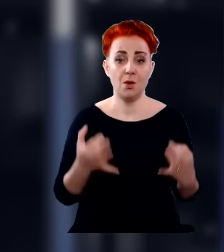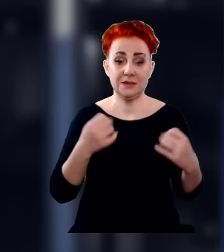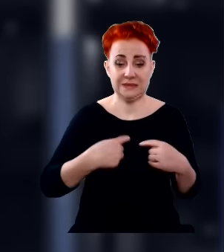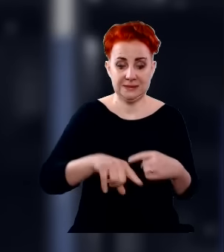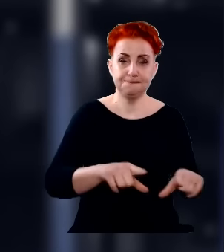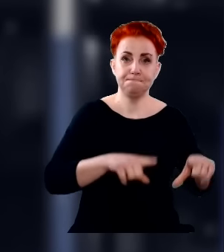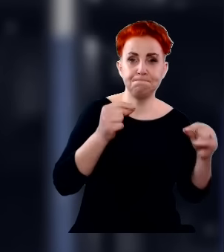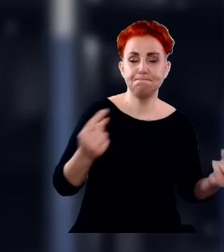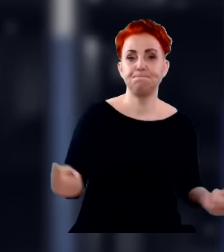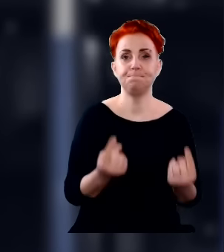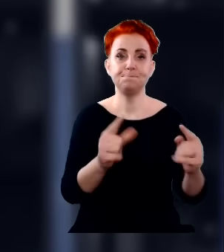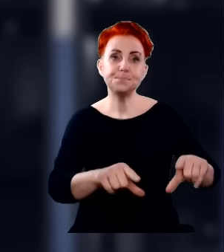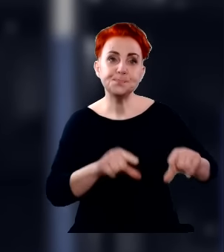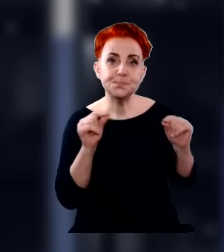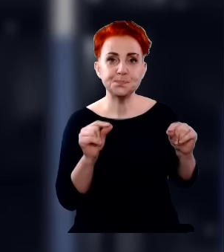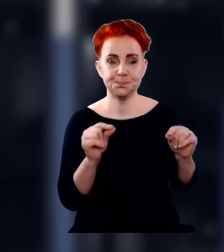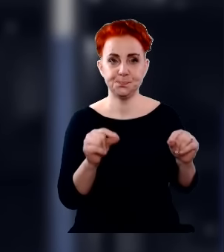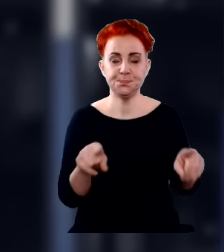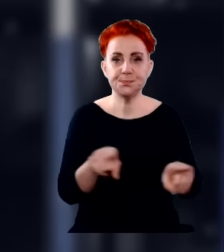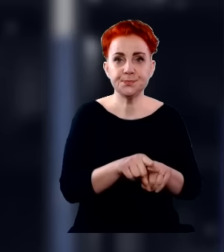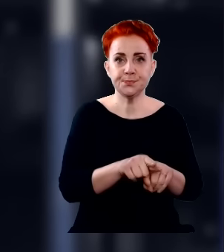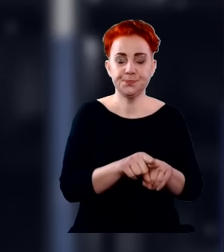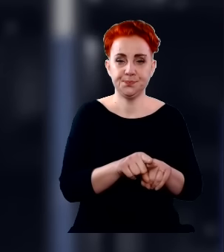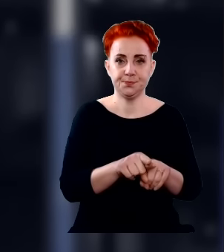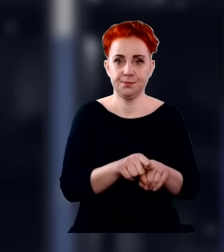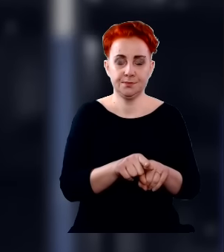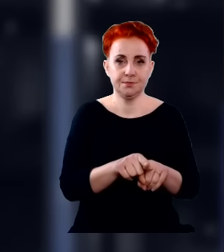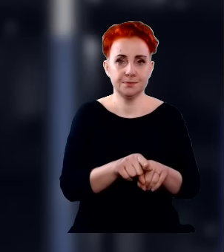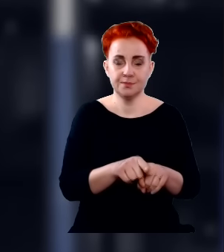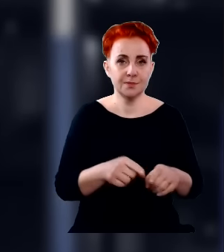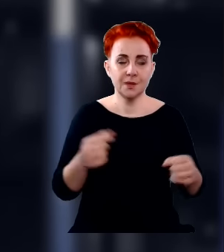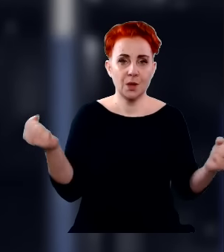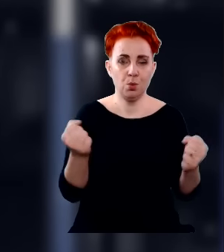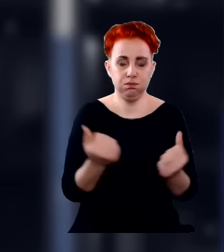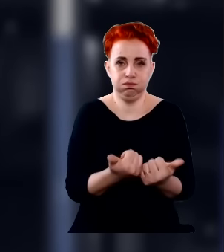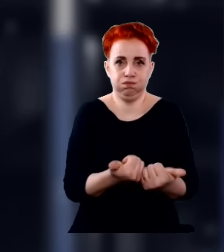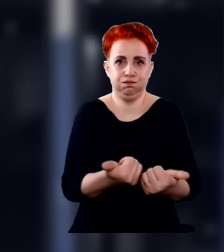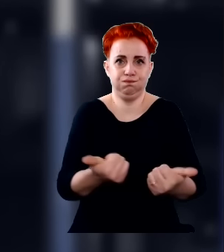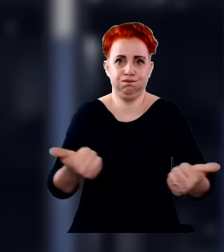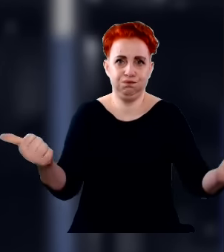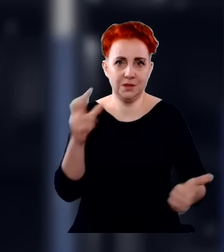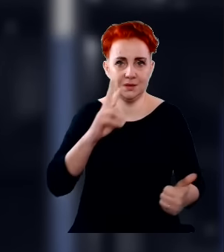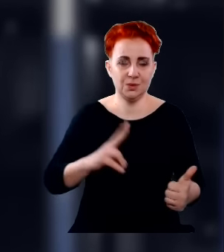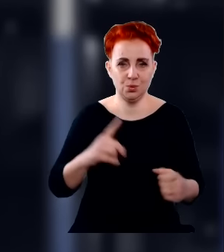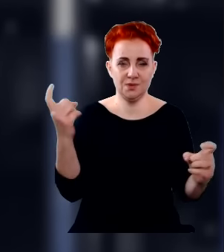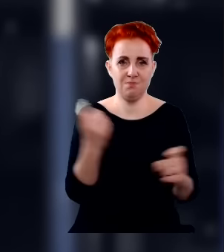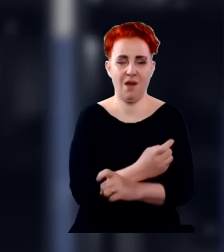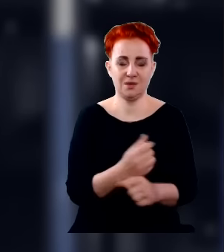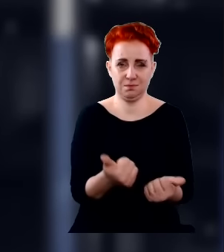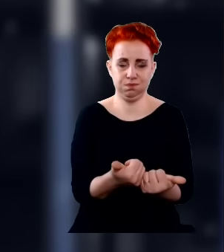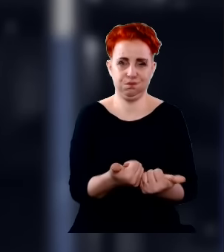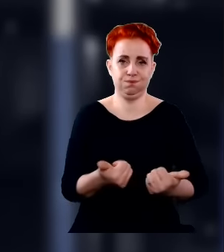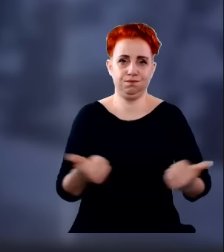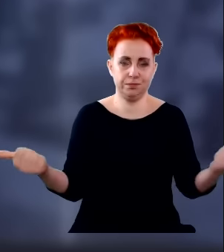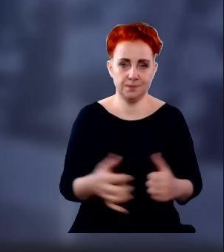kampania wyborcza i też no, rozjazd, można powiedzieć, rozjeżdżanie instytucji państwa, takich zupełnie kluczowych. No